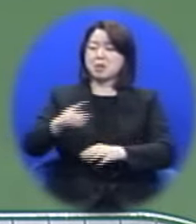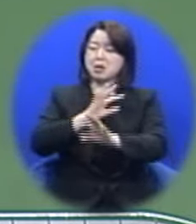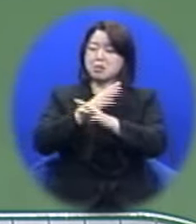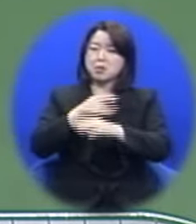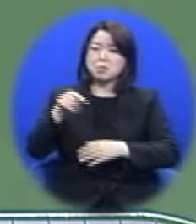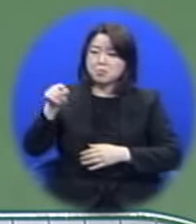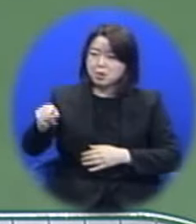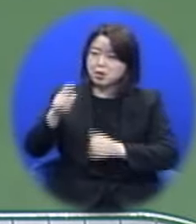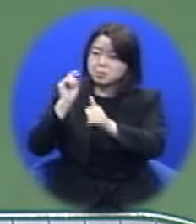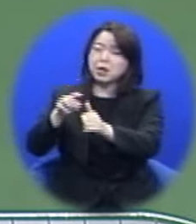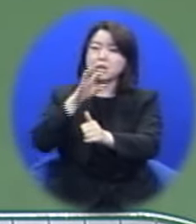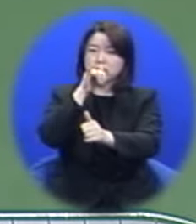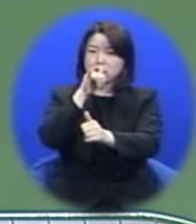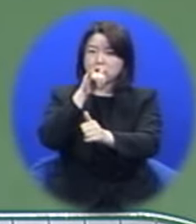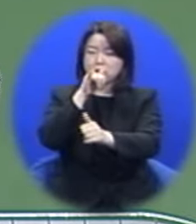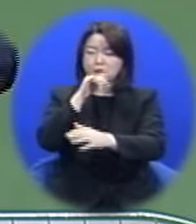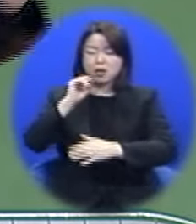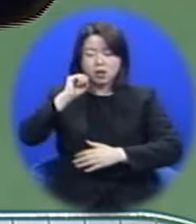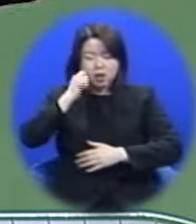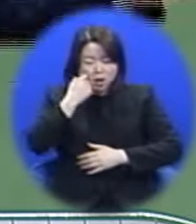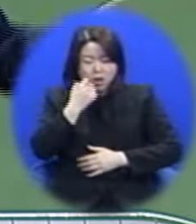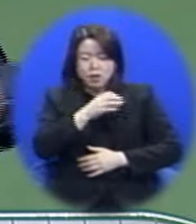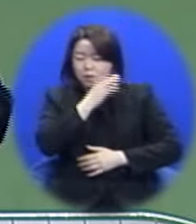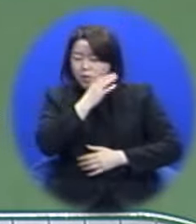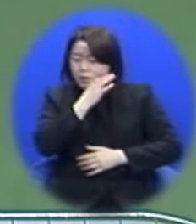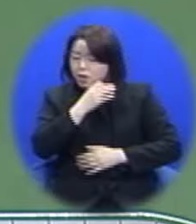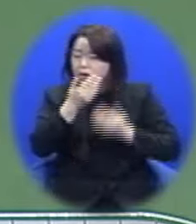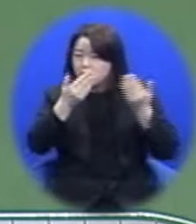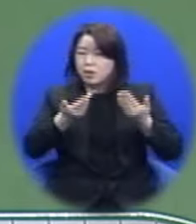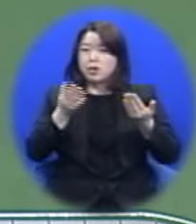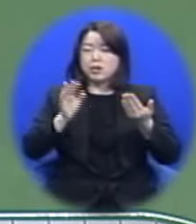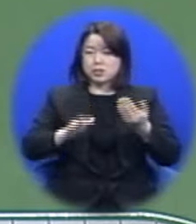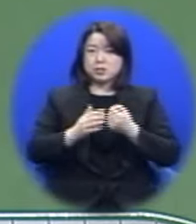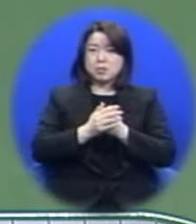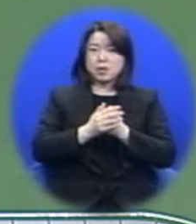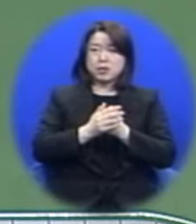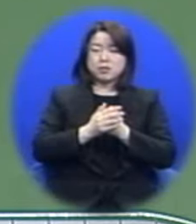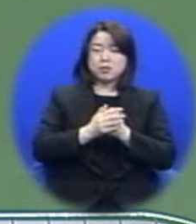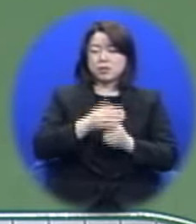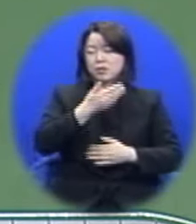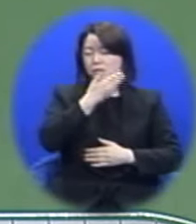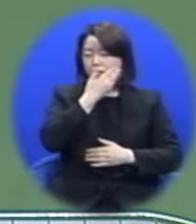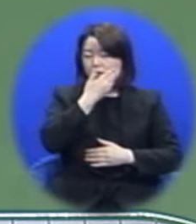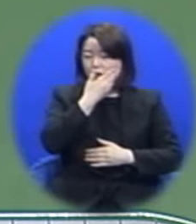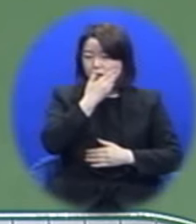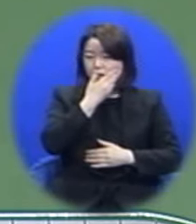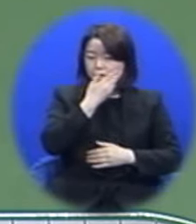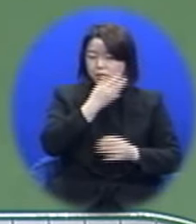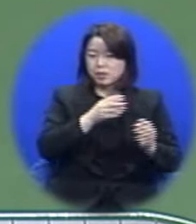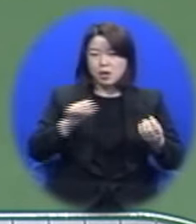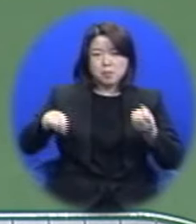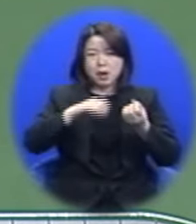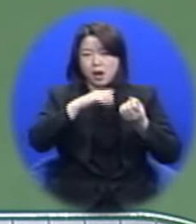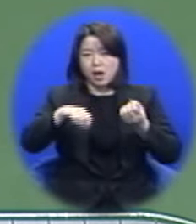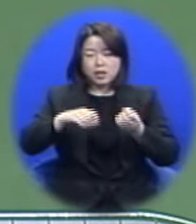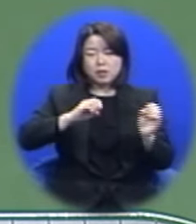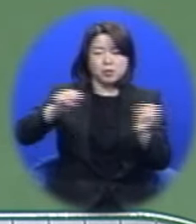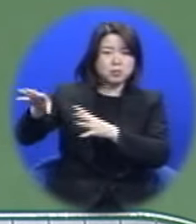수모를 겪고 어려움을 겪어도 악기는 버드나무 가지에 걸어놓아버리고 그들은 입을 열지 않았다고